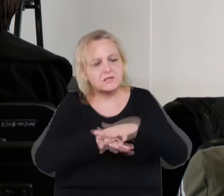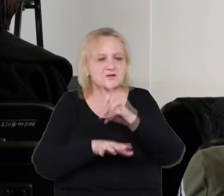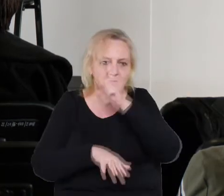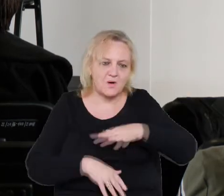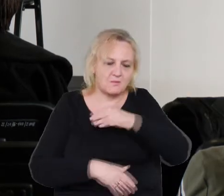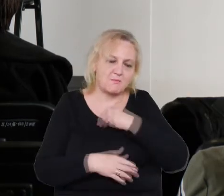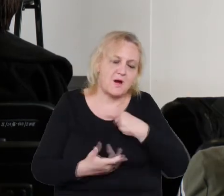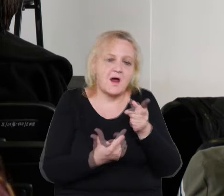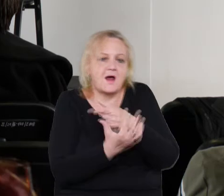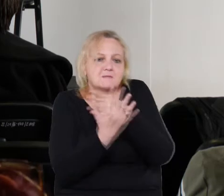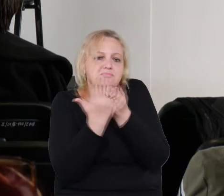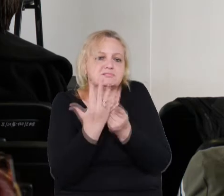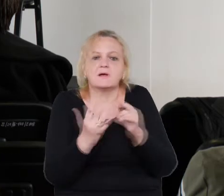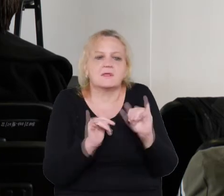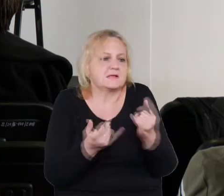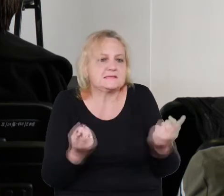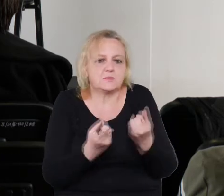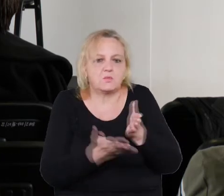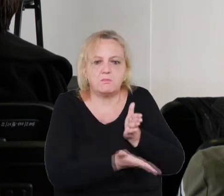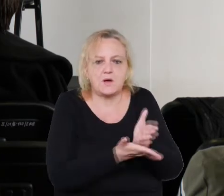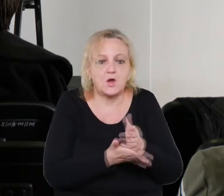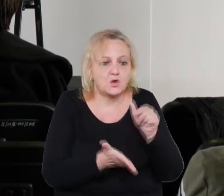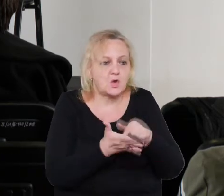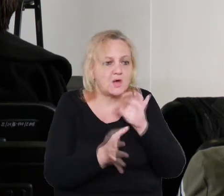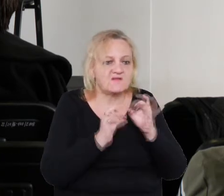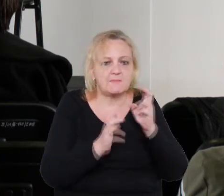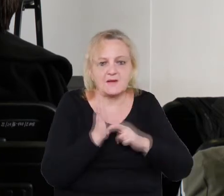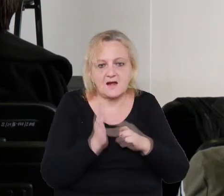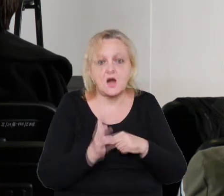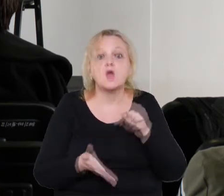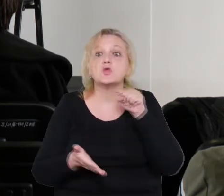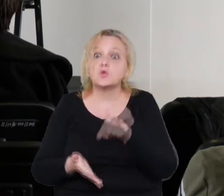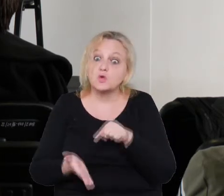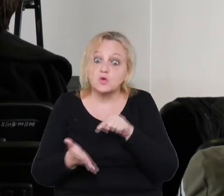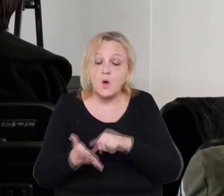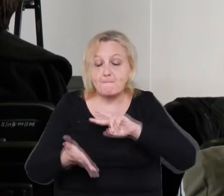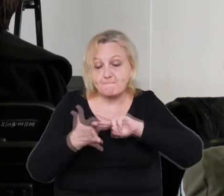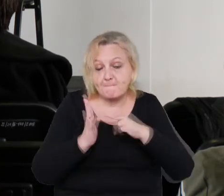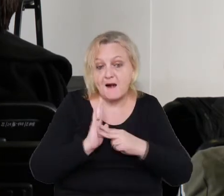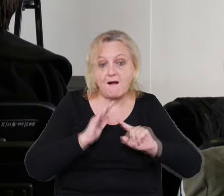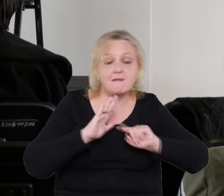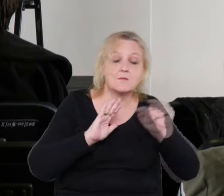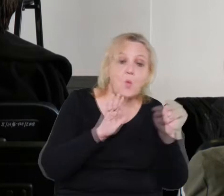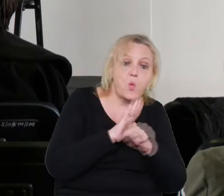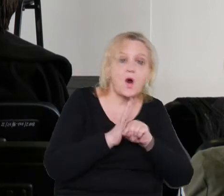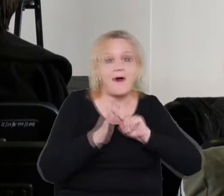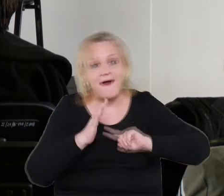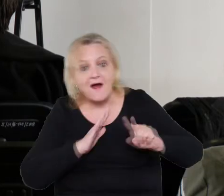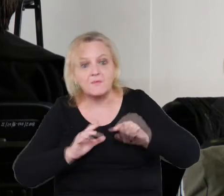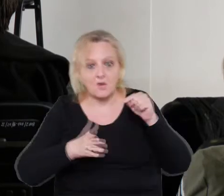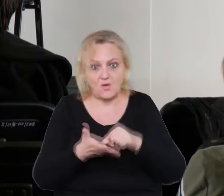społeczeństwem polskim na przykład jakby takich informacji nie ma na tym polega strategia migracyjna tak poza tym Trzeba sobie jasno powiedzieć